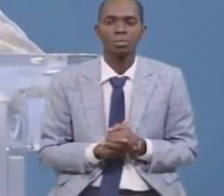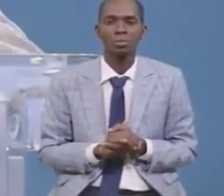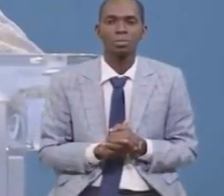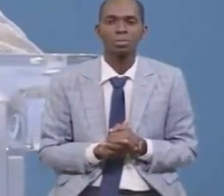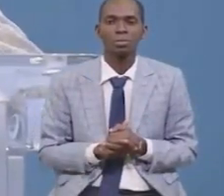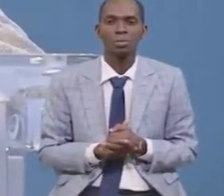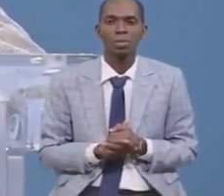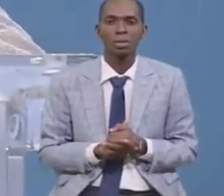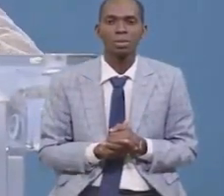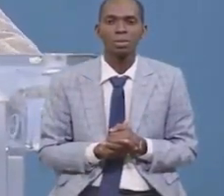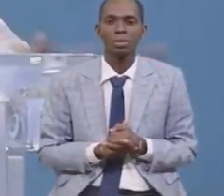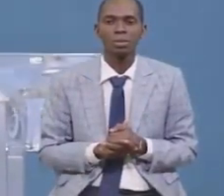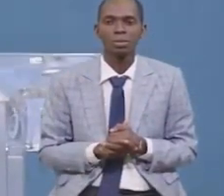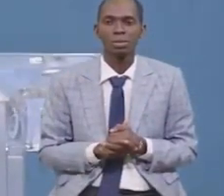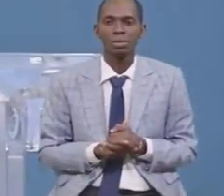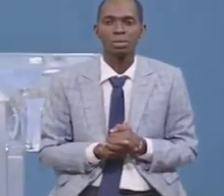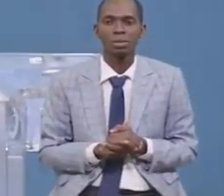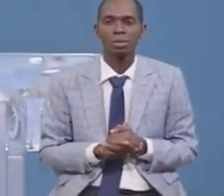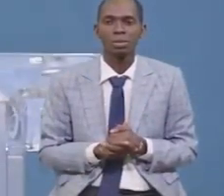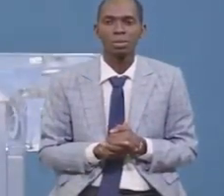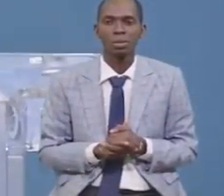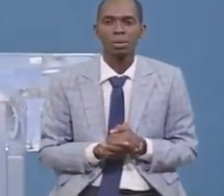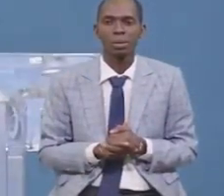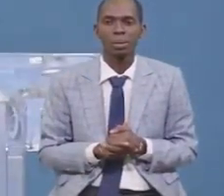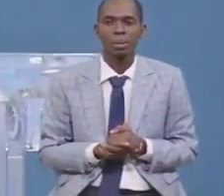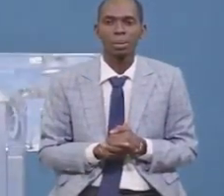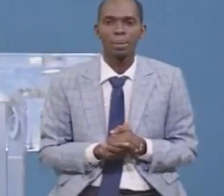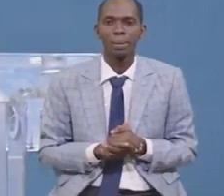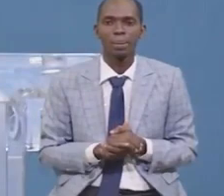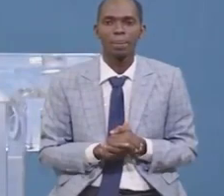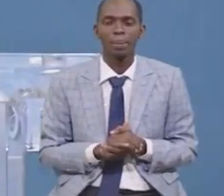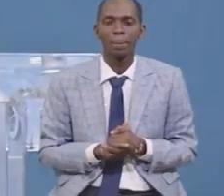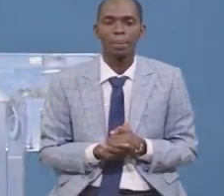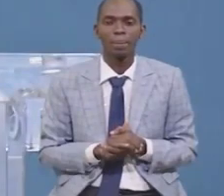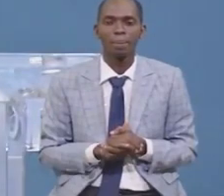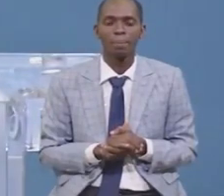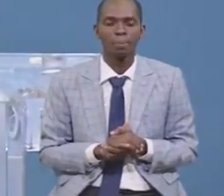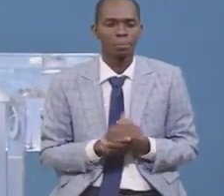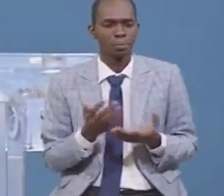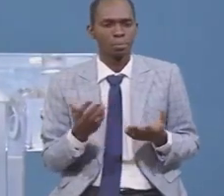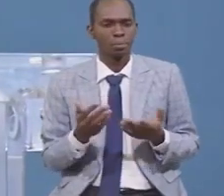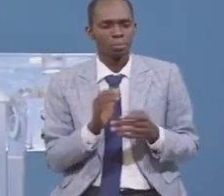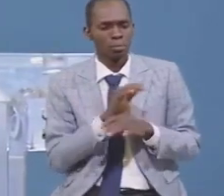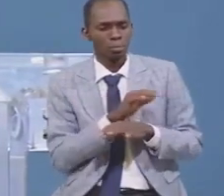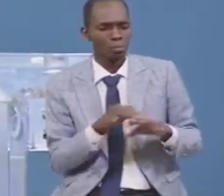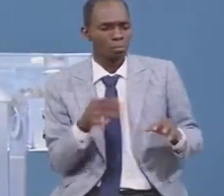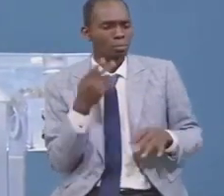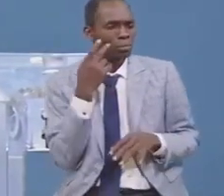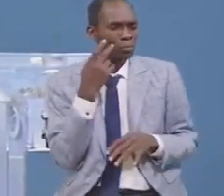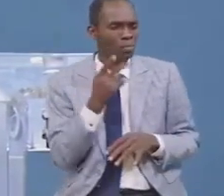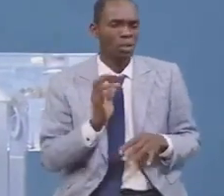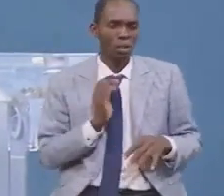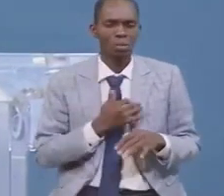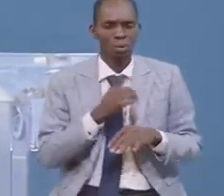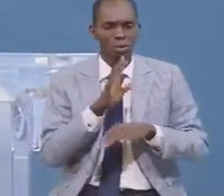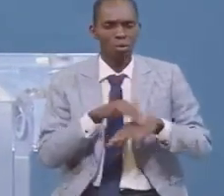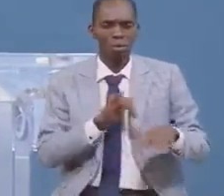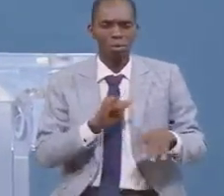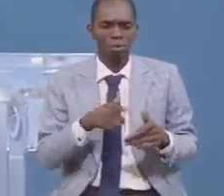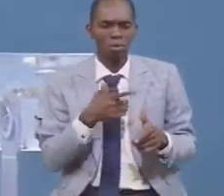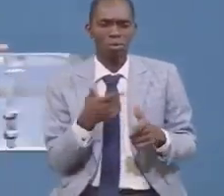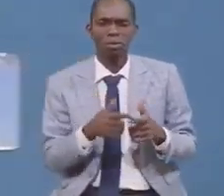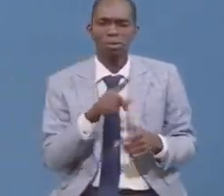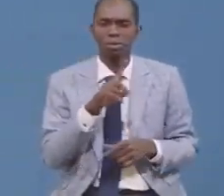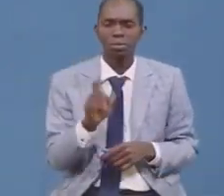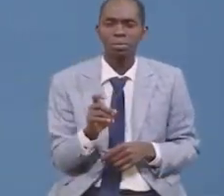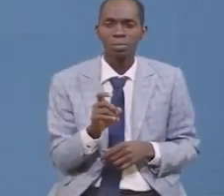వాక్యాన్ని కించపరుస్తూ వాక్యములో మరేది తీసివేయకూడదని ఈ ప్రాధాన్యత మనకు తెలియజేస్తుంది. Don't you see our calling then? ఆ తర్వాత మన పిలుపును